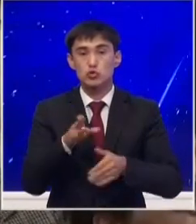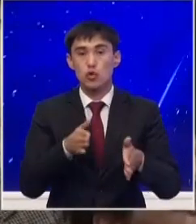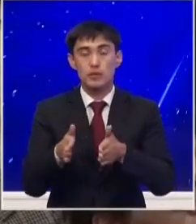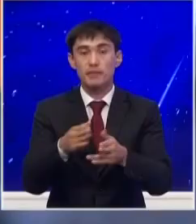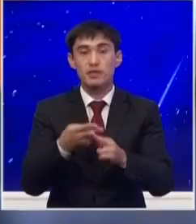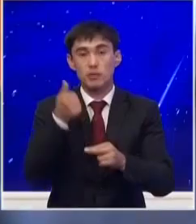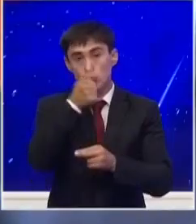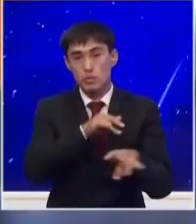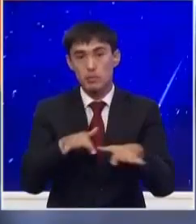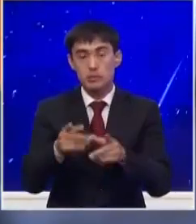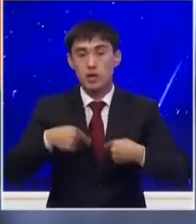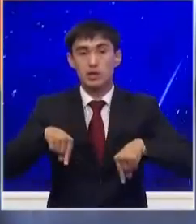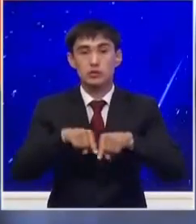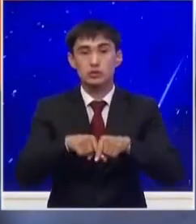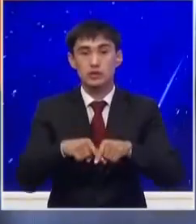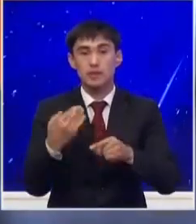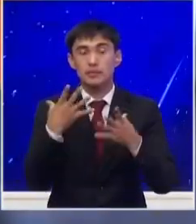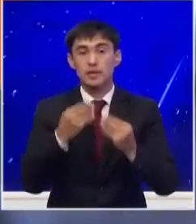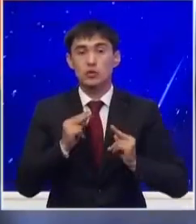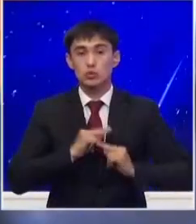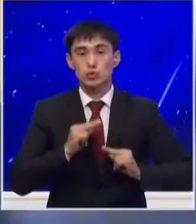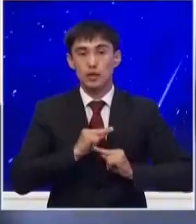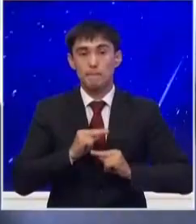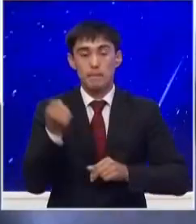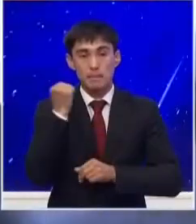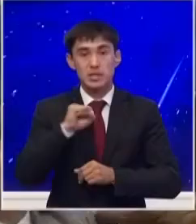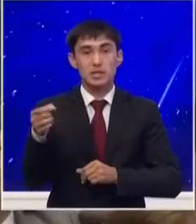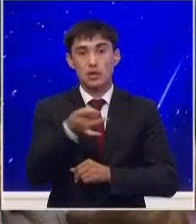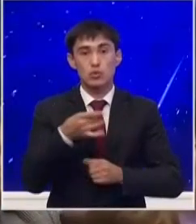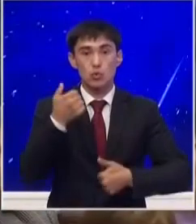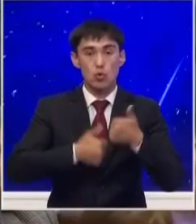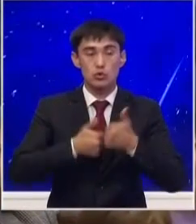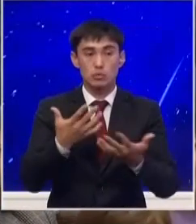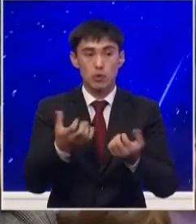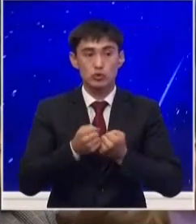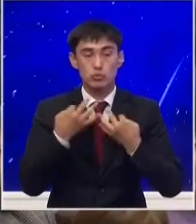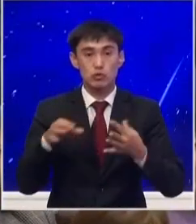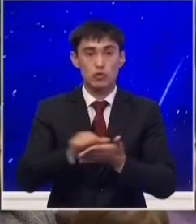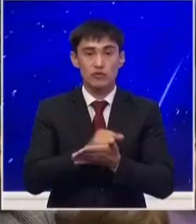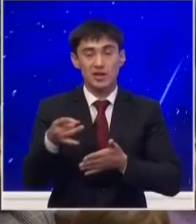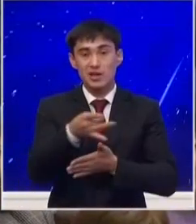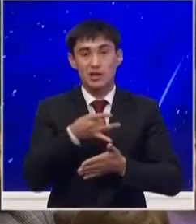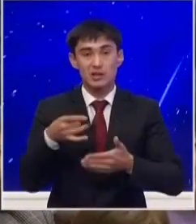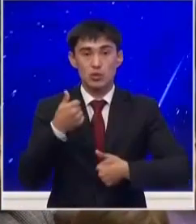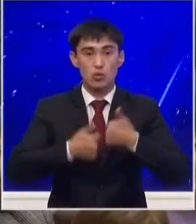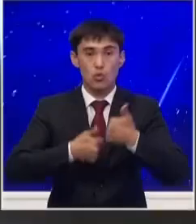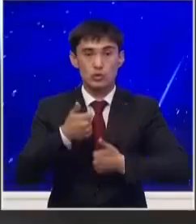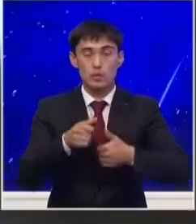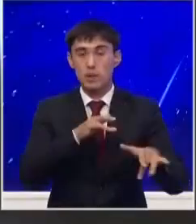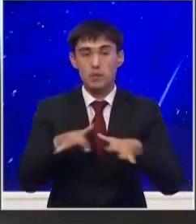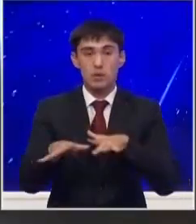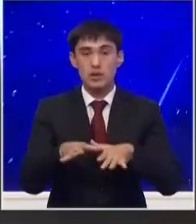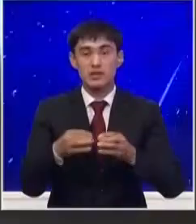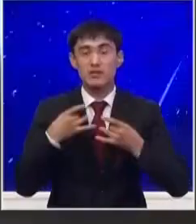году это мероприятие было организовано накануне Дня труда. Победители районного конкурса получили путевки на региональный конкурс. На